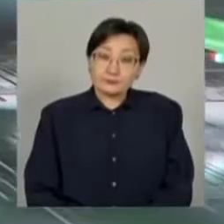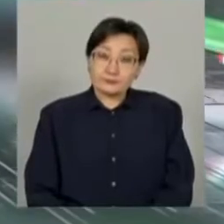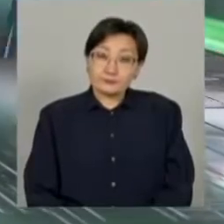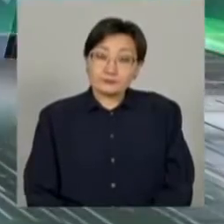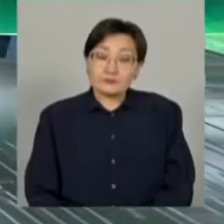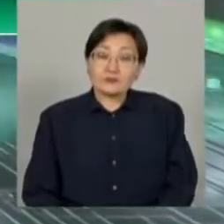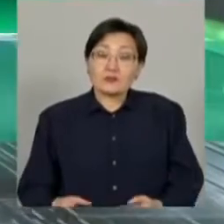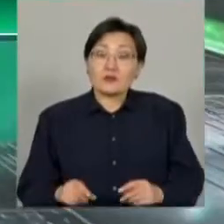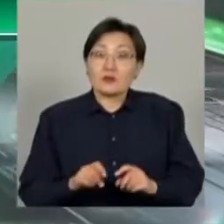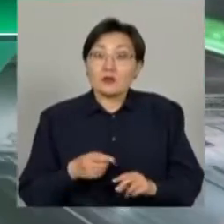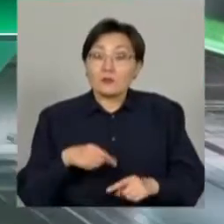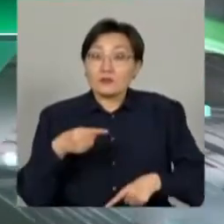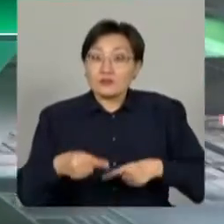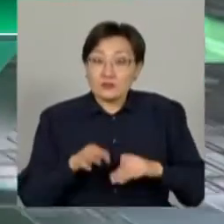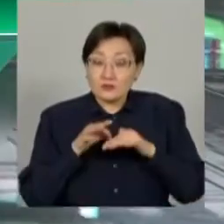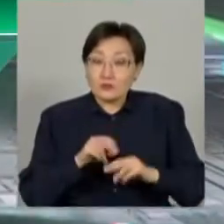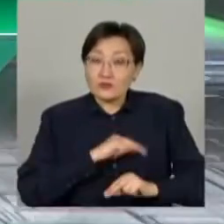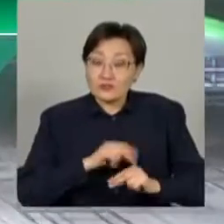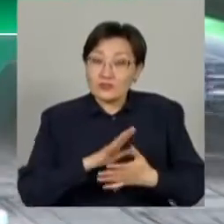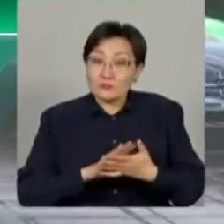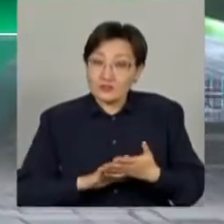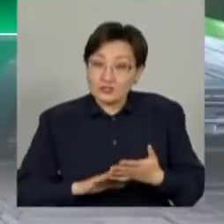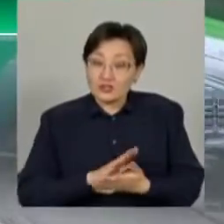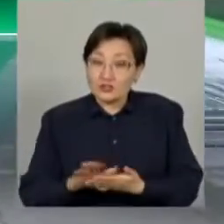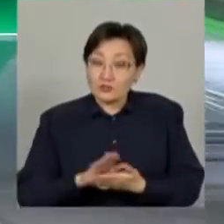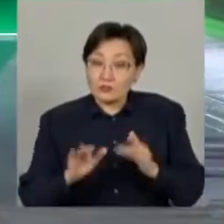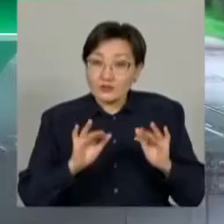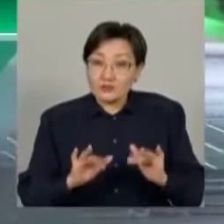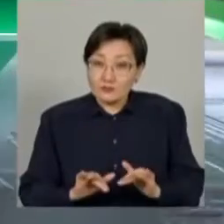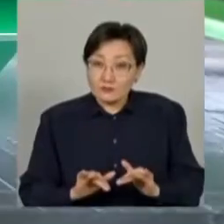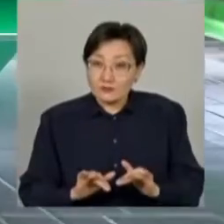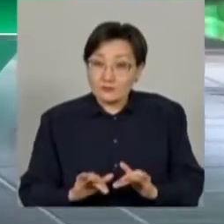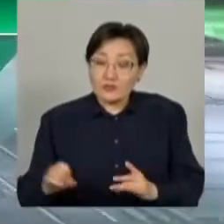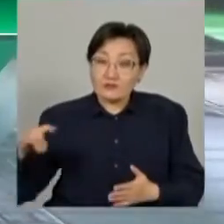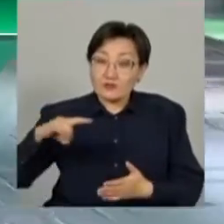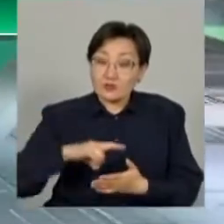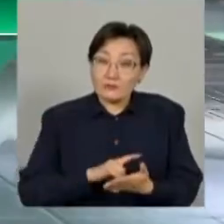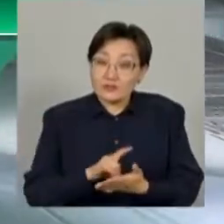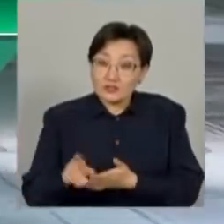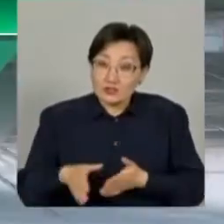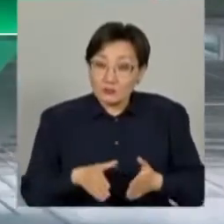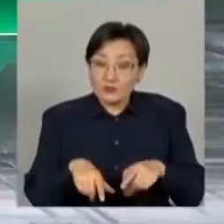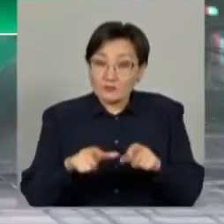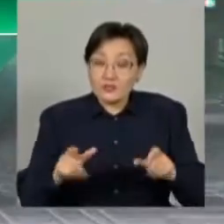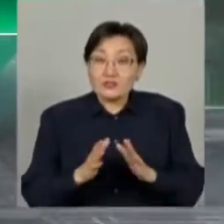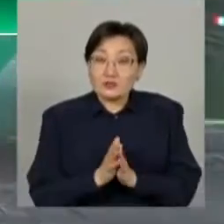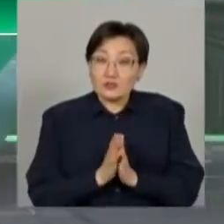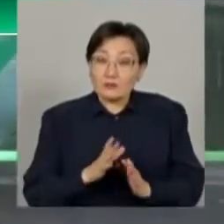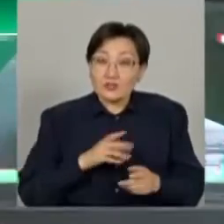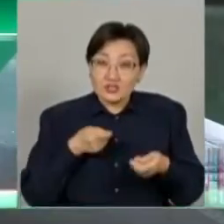В аэропорту постоянно ведутся работы по очистке от снега, в том числе на взлетно-посадочной полосе. Пассажиров просим быть